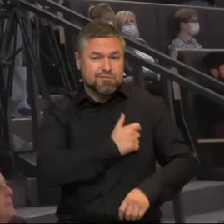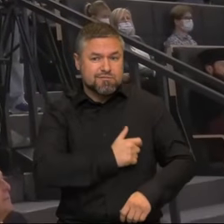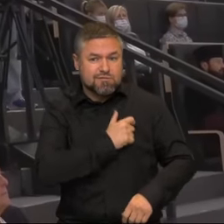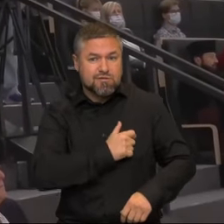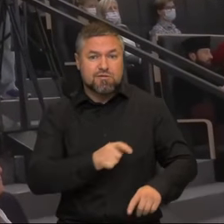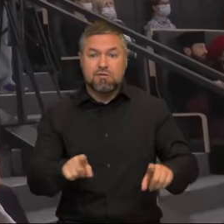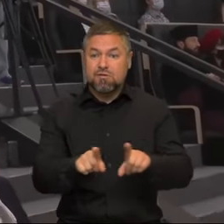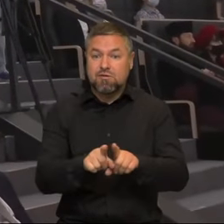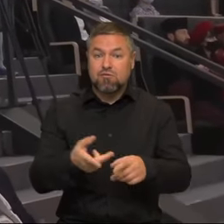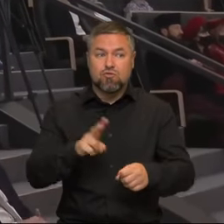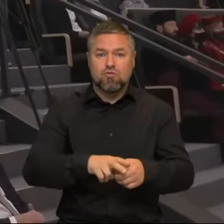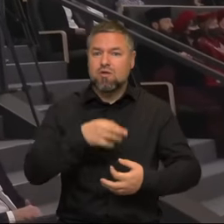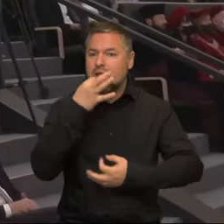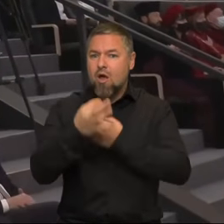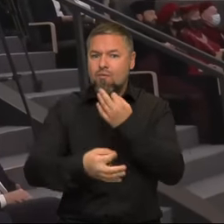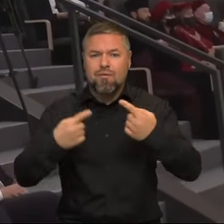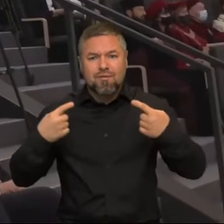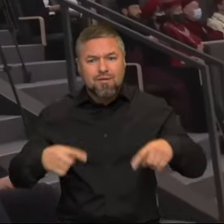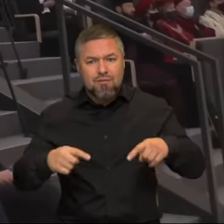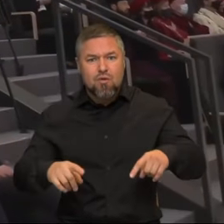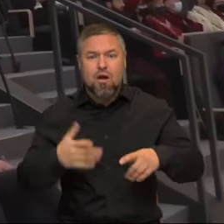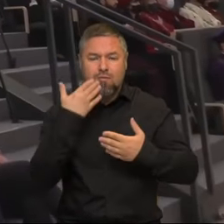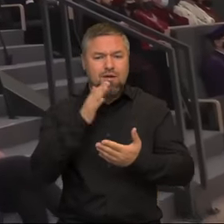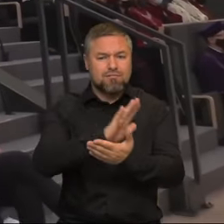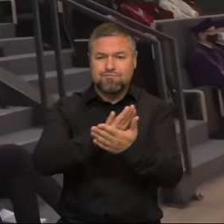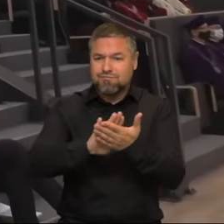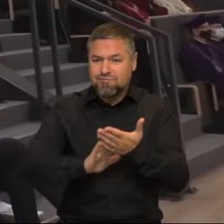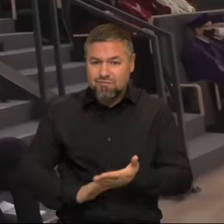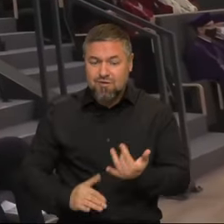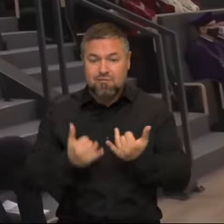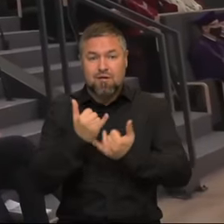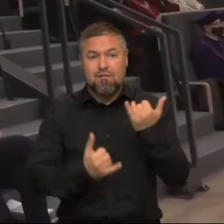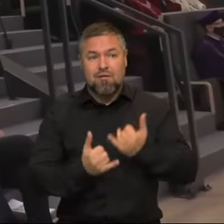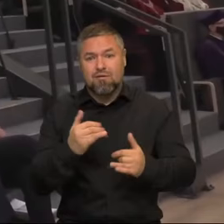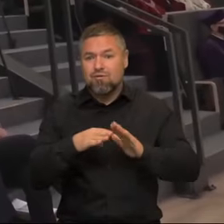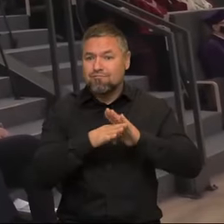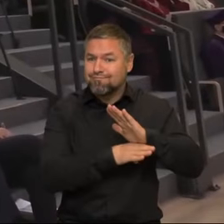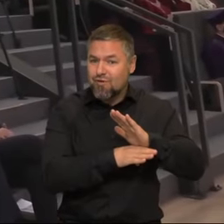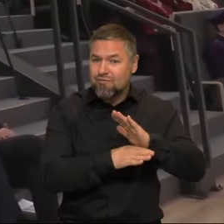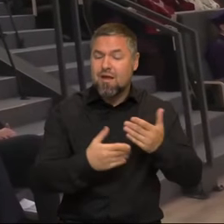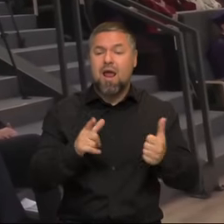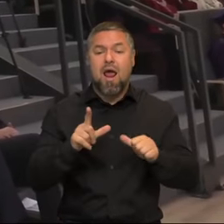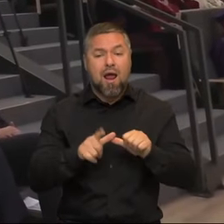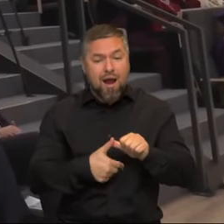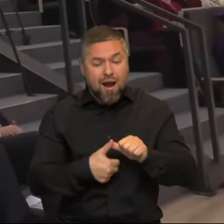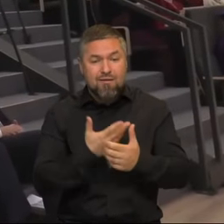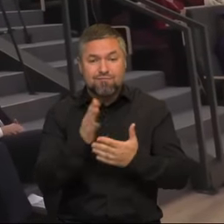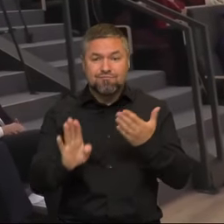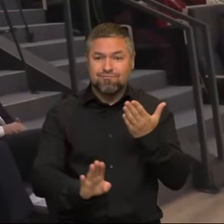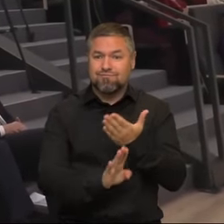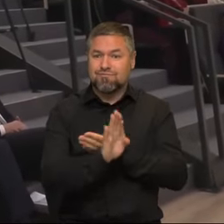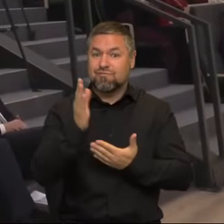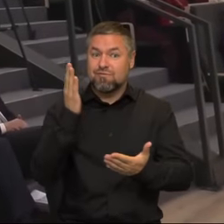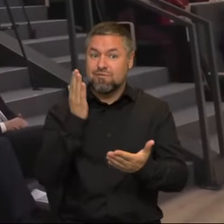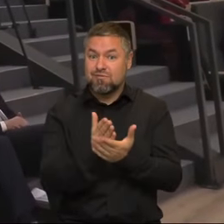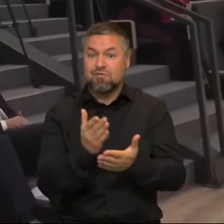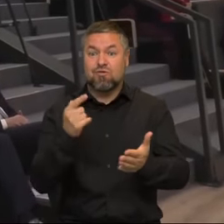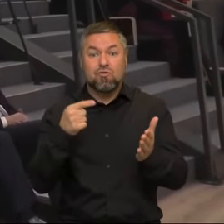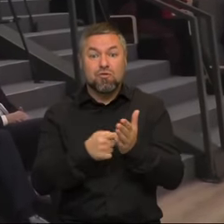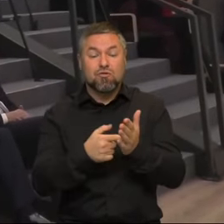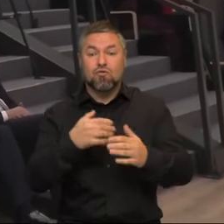serdecznie tych, których nie wymieniłem i najmocniej przepraszam, jeżeli uchybiłem. ale przedstawiłem tylko tych,